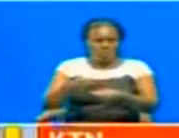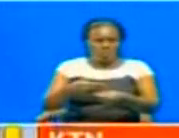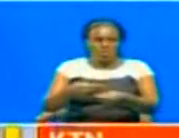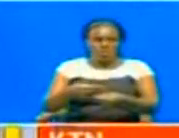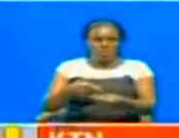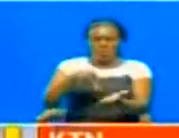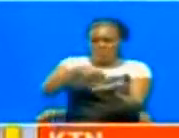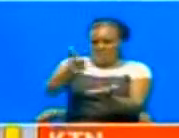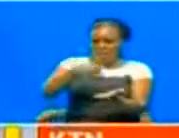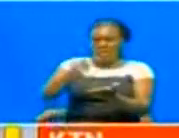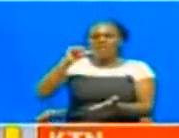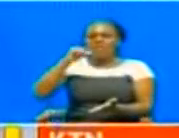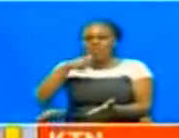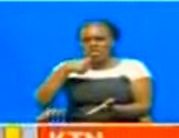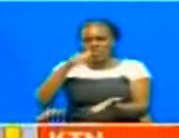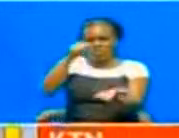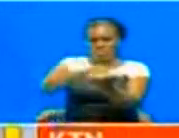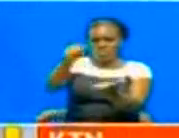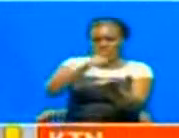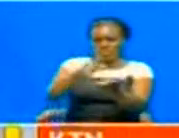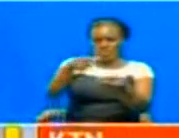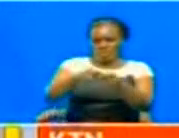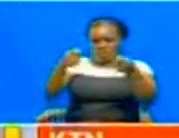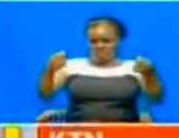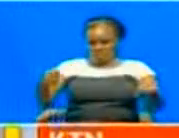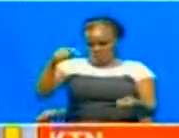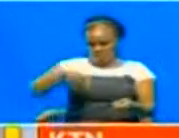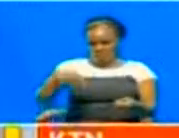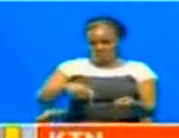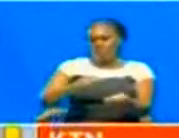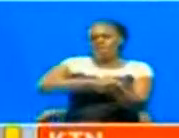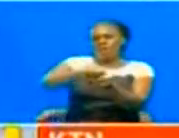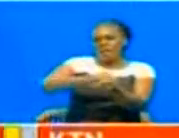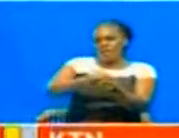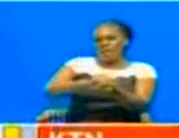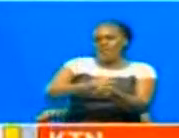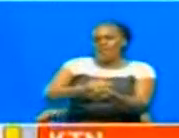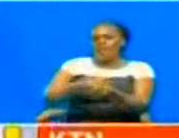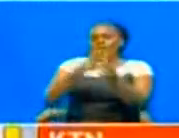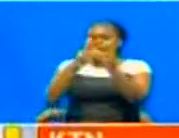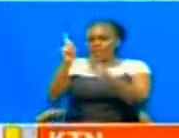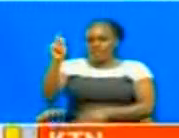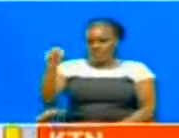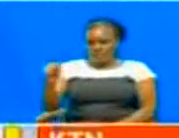mpya itachapishwa kwenye gazeti rasmi la serikali Ijumaa hii. Karo Nderi, KTN, County ya Nyeri.